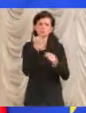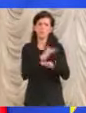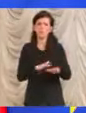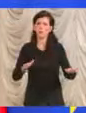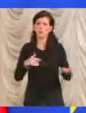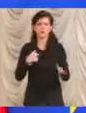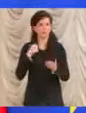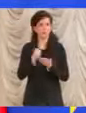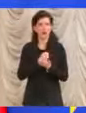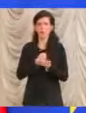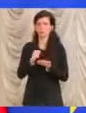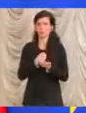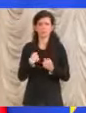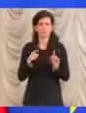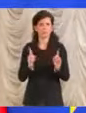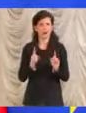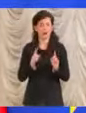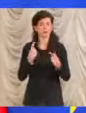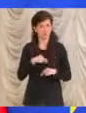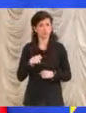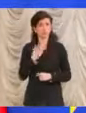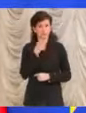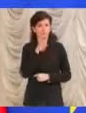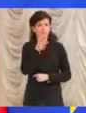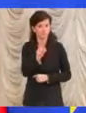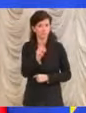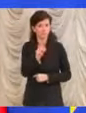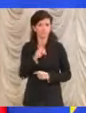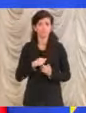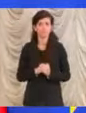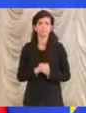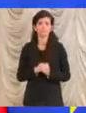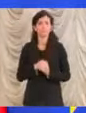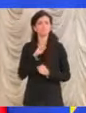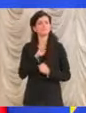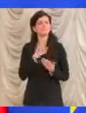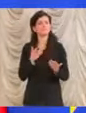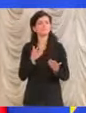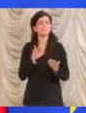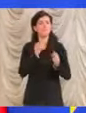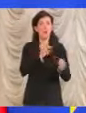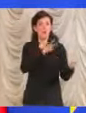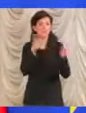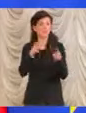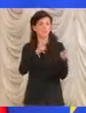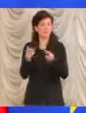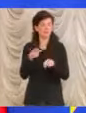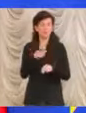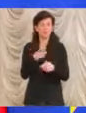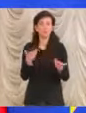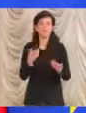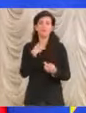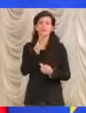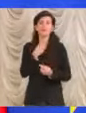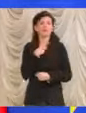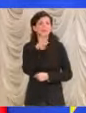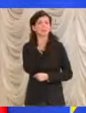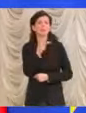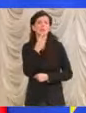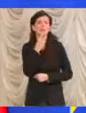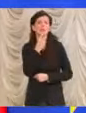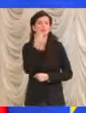in fase di interpretazione abbiamo semplicemente detto che se ci sono dei bambini e figli minori quando un genitore